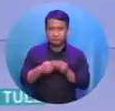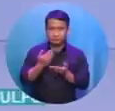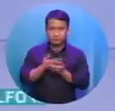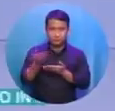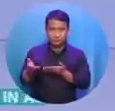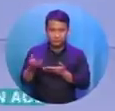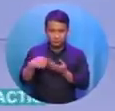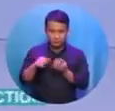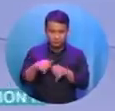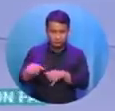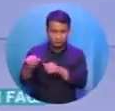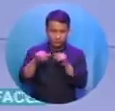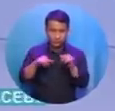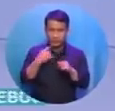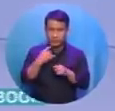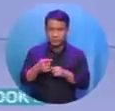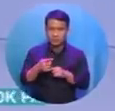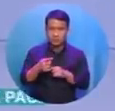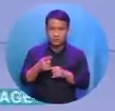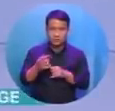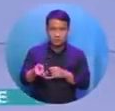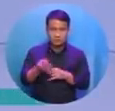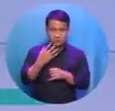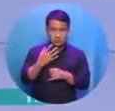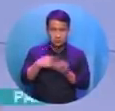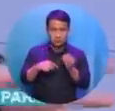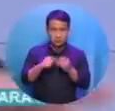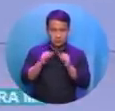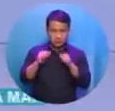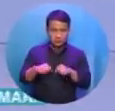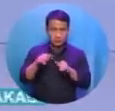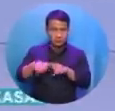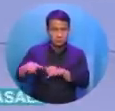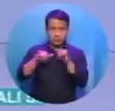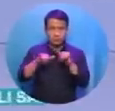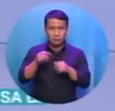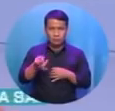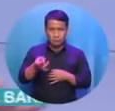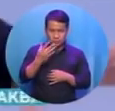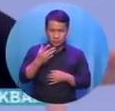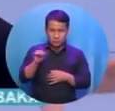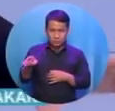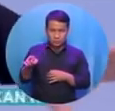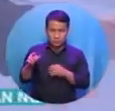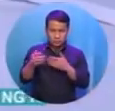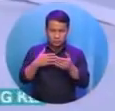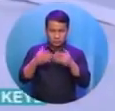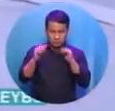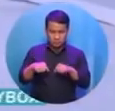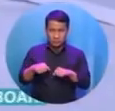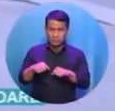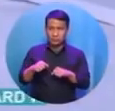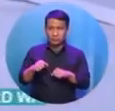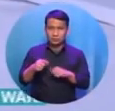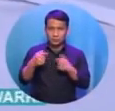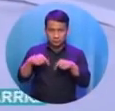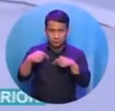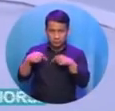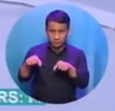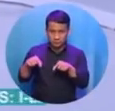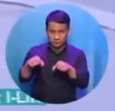Sync sa lahat ng butika na. Lahat ng butika. Manging sa mga convenience store, meron na ito. Sa mga grocery